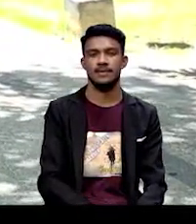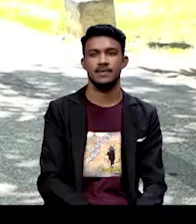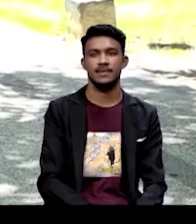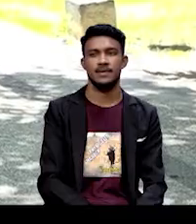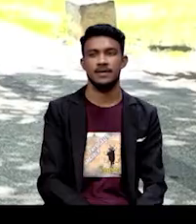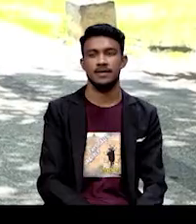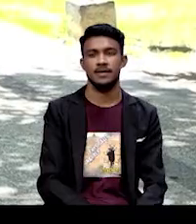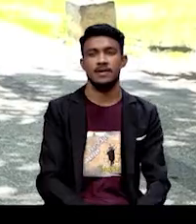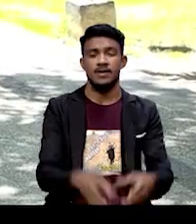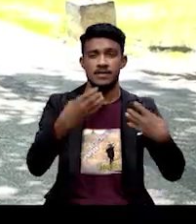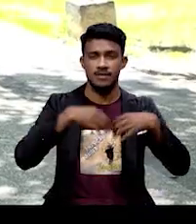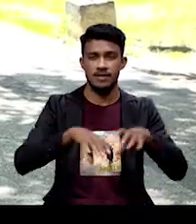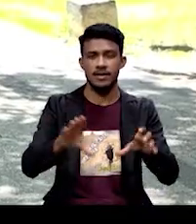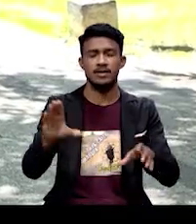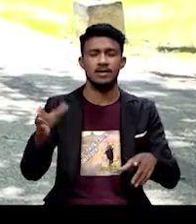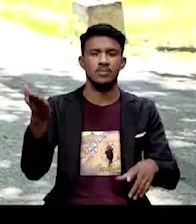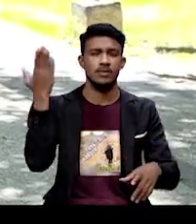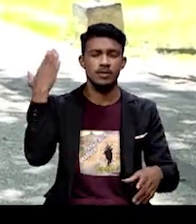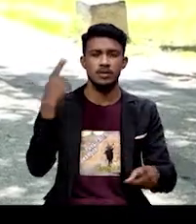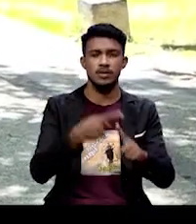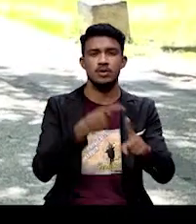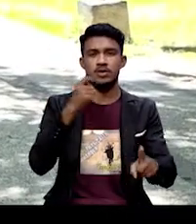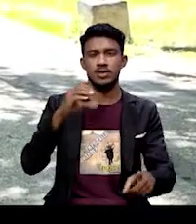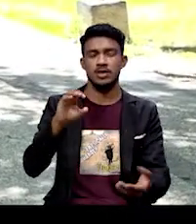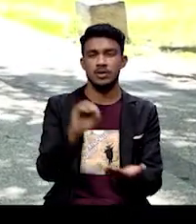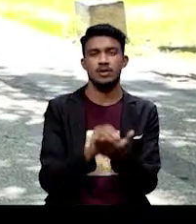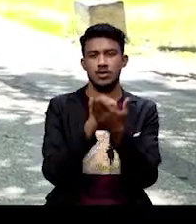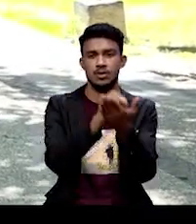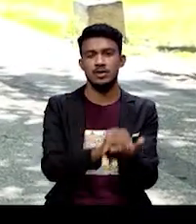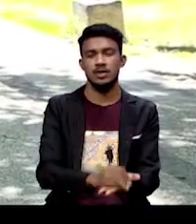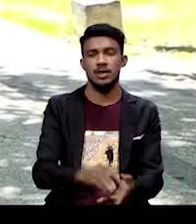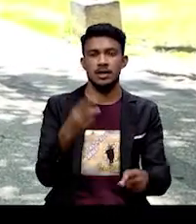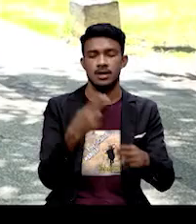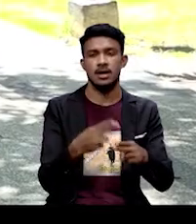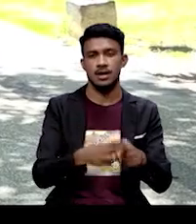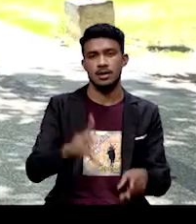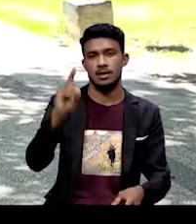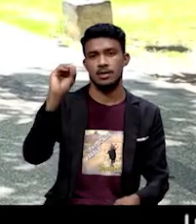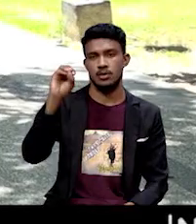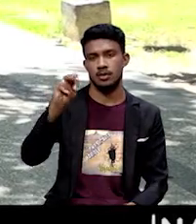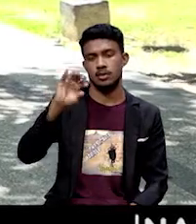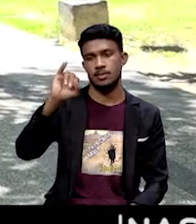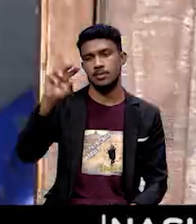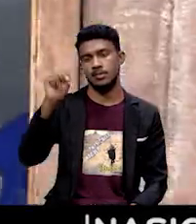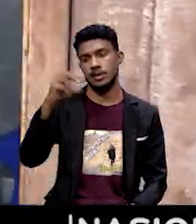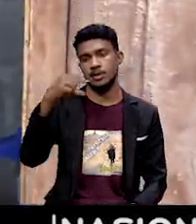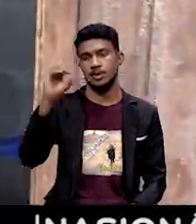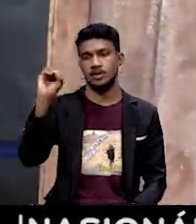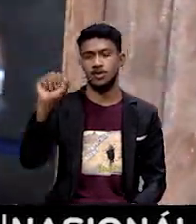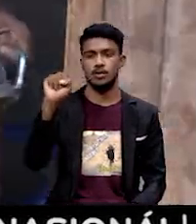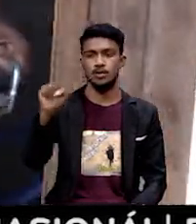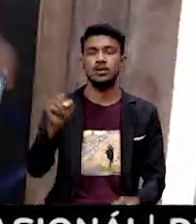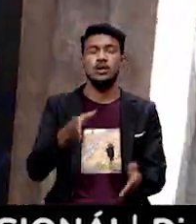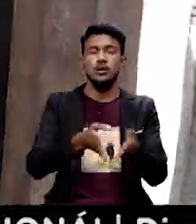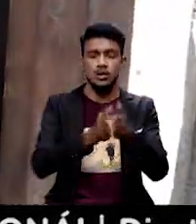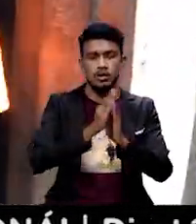Vendedor antigo Russo Oikusi, Domingos Kim Tristi, honune ne Russo ba inang aman sira atu